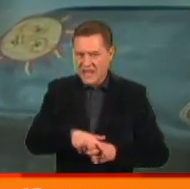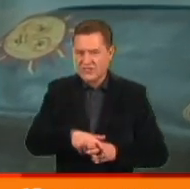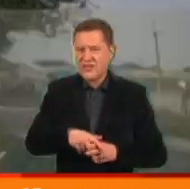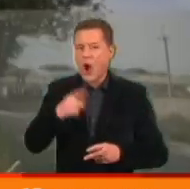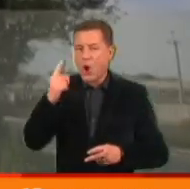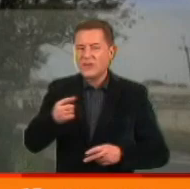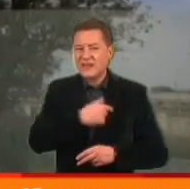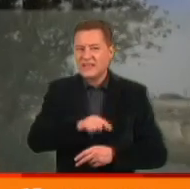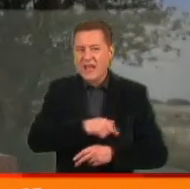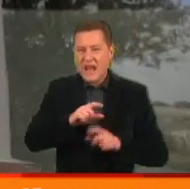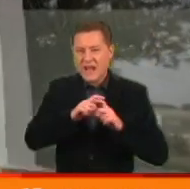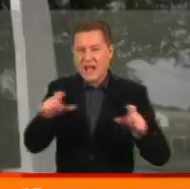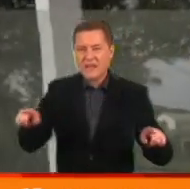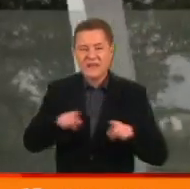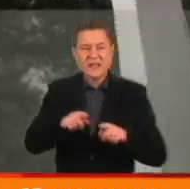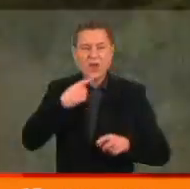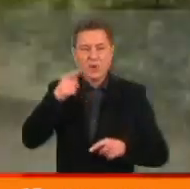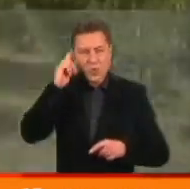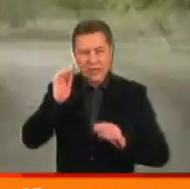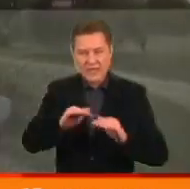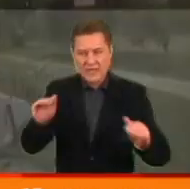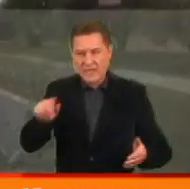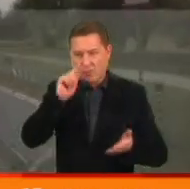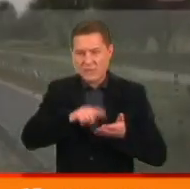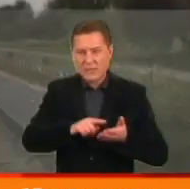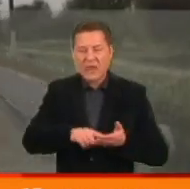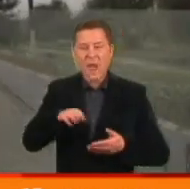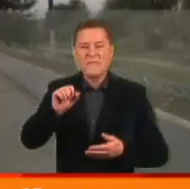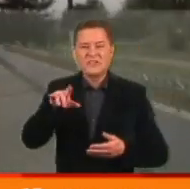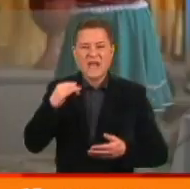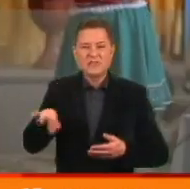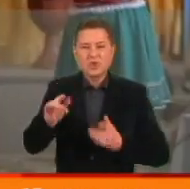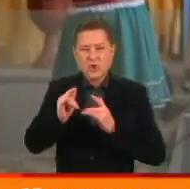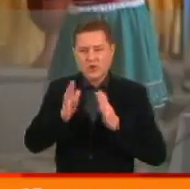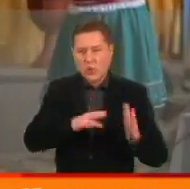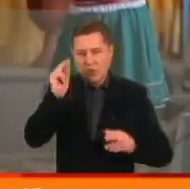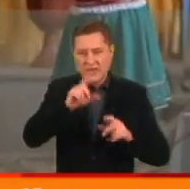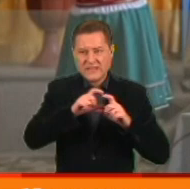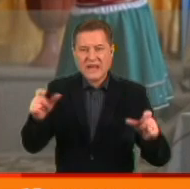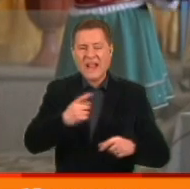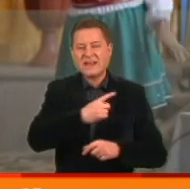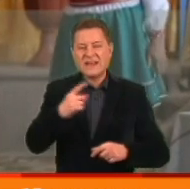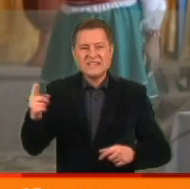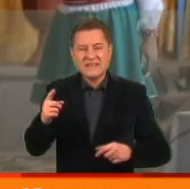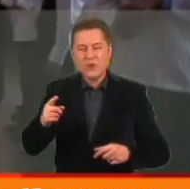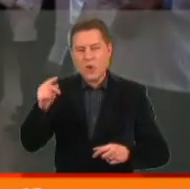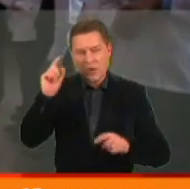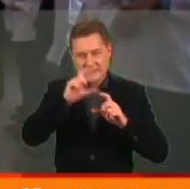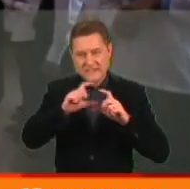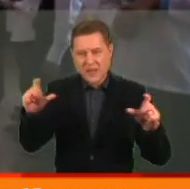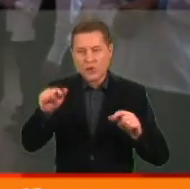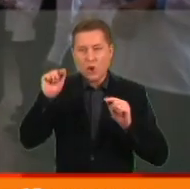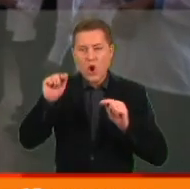один на лікарню. Такі покинуті глухі діти здебільшого потрапляють до Піщанської школи-інтернату, єдиного в Україні профільного закладу.